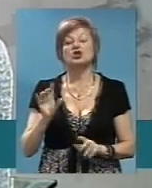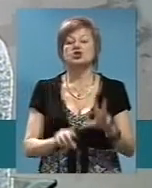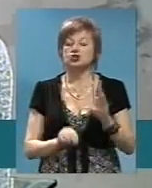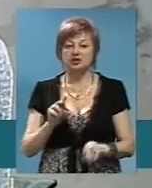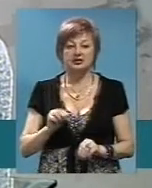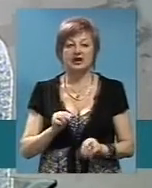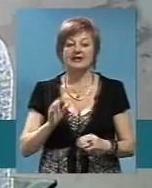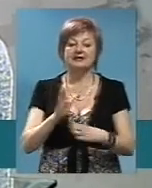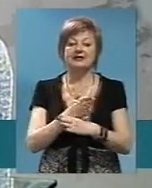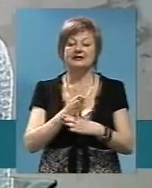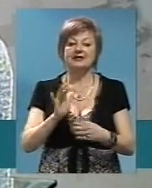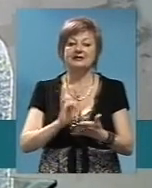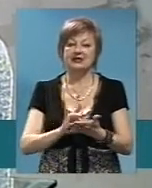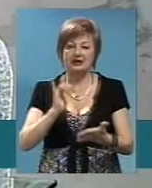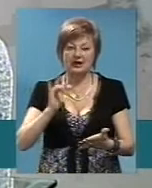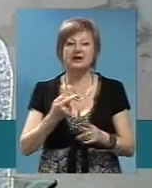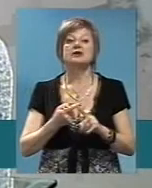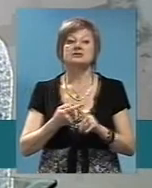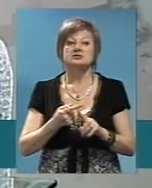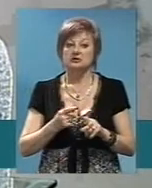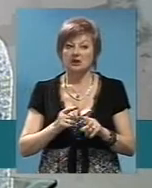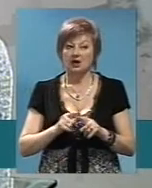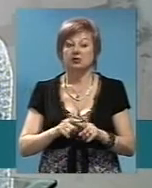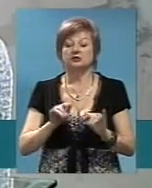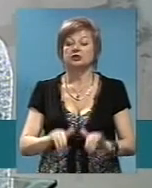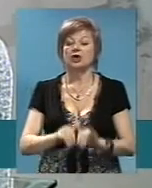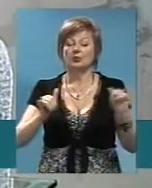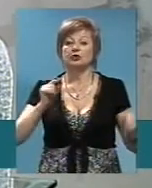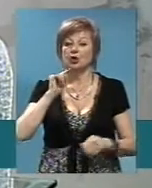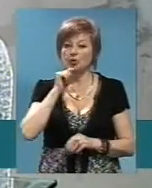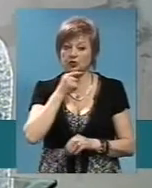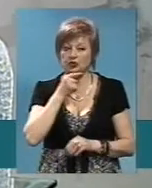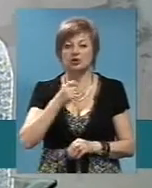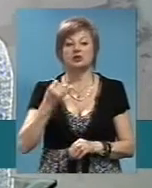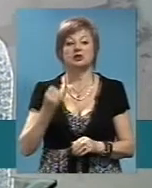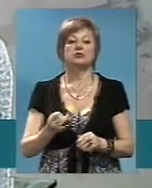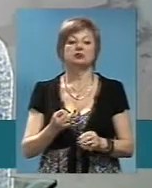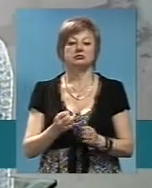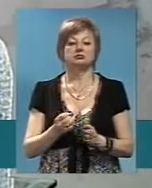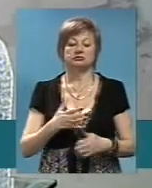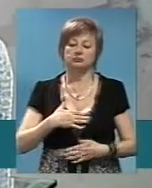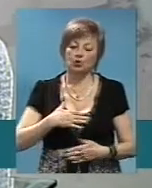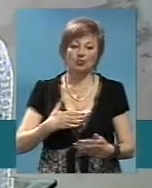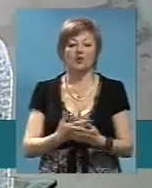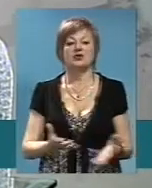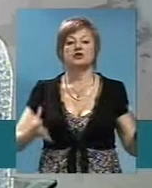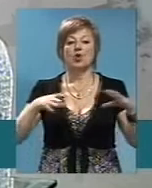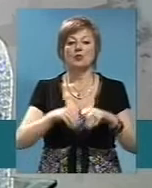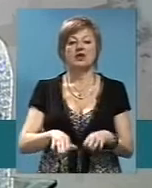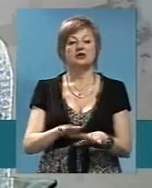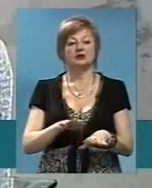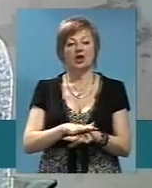саме децентралізація є запорукою економічного зростання в Україні, і процес добровільного об'єднання